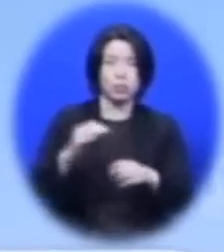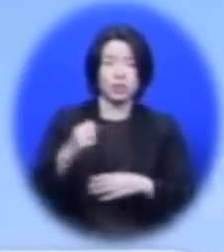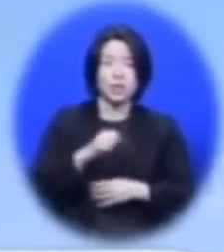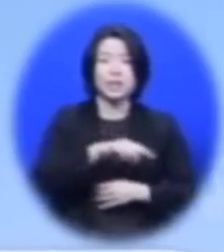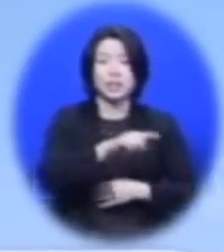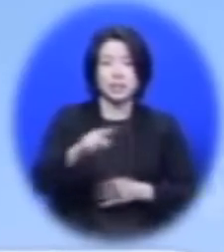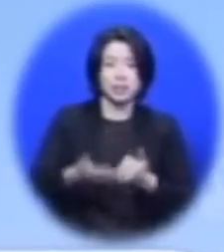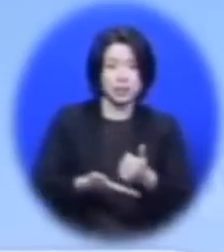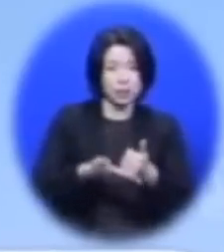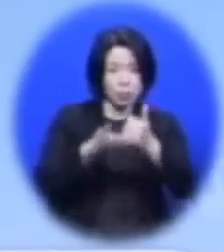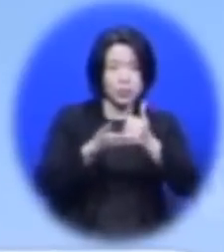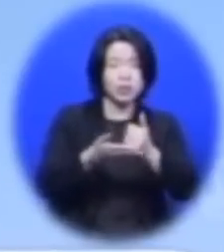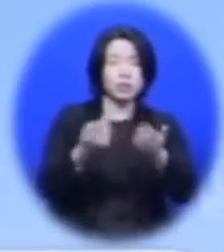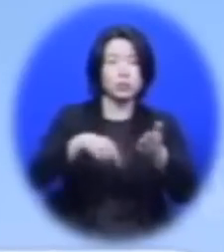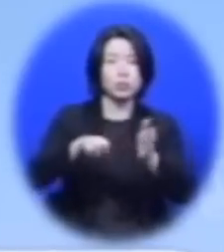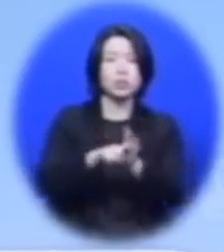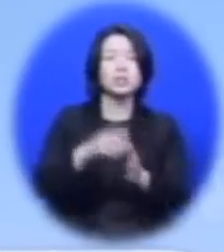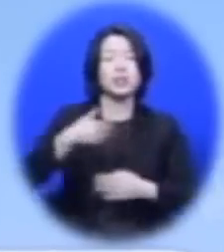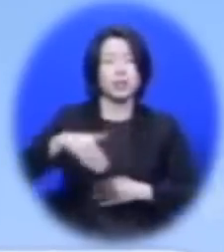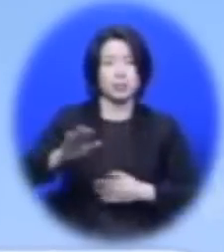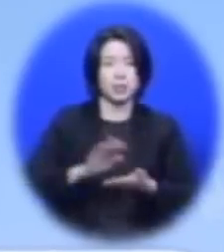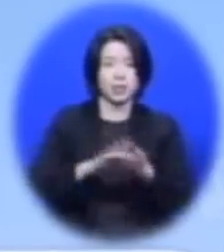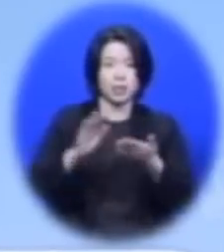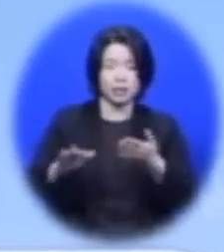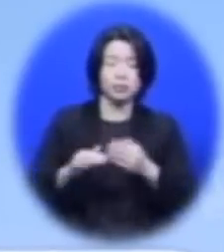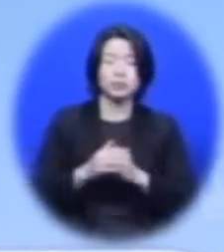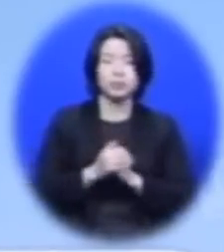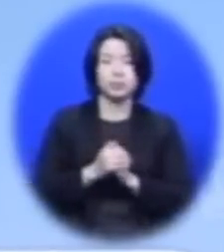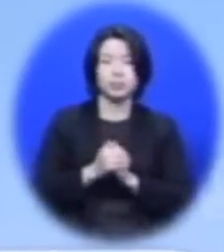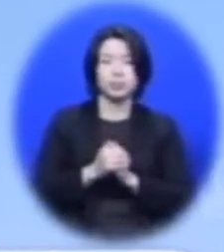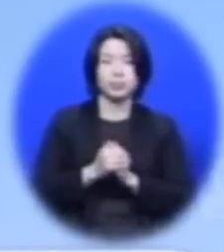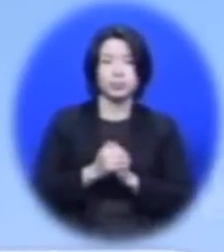그들을 섬기려고 가겠습니다.